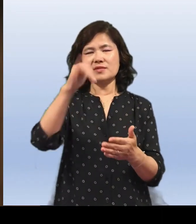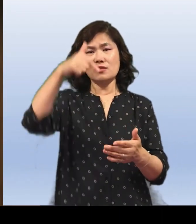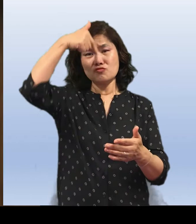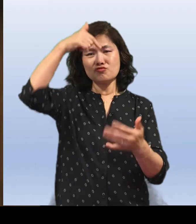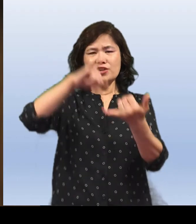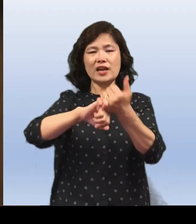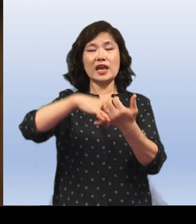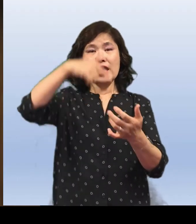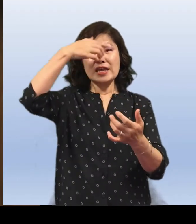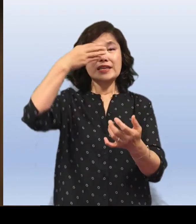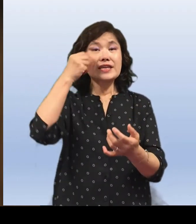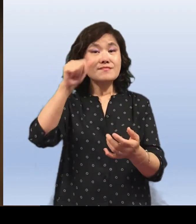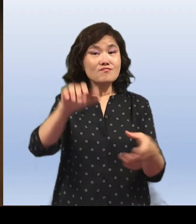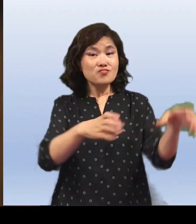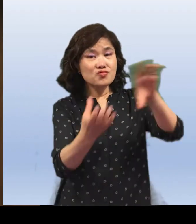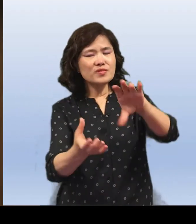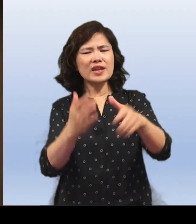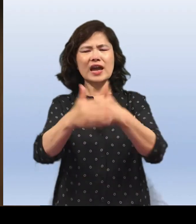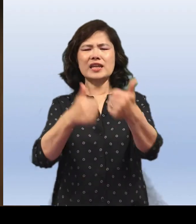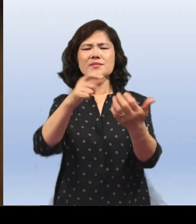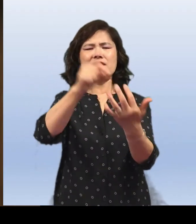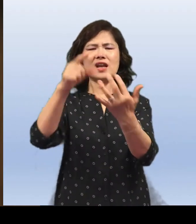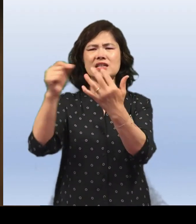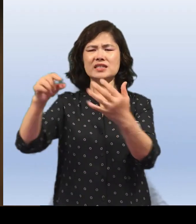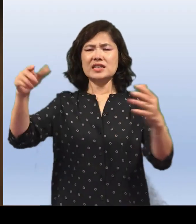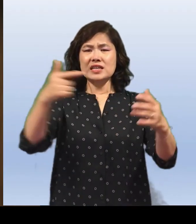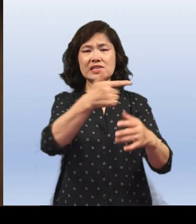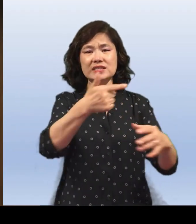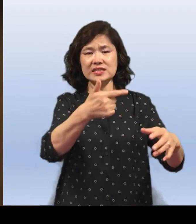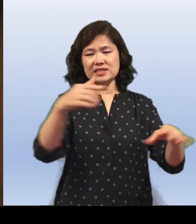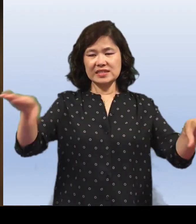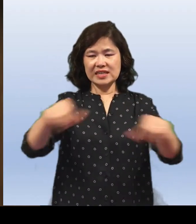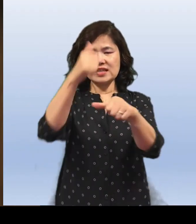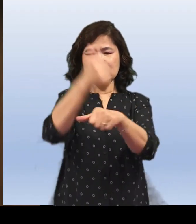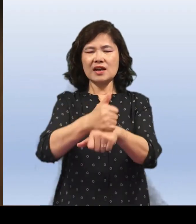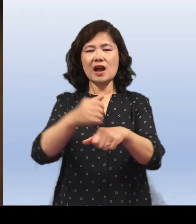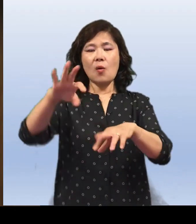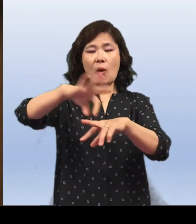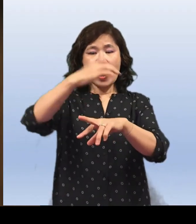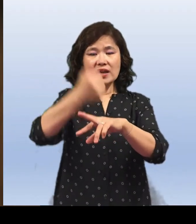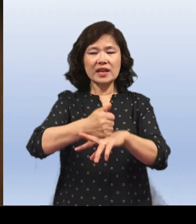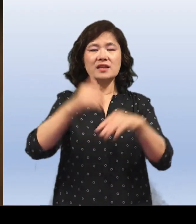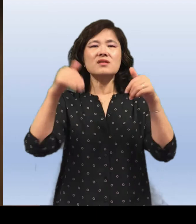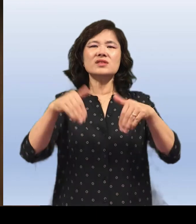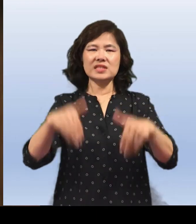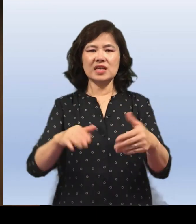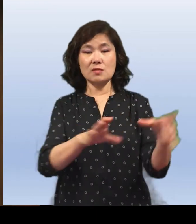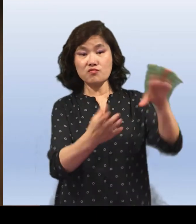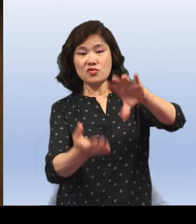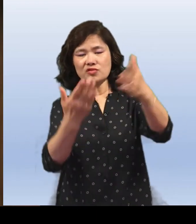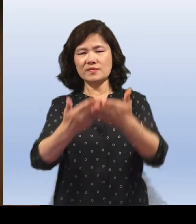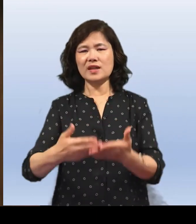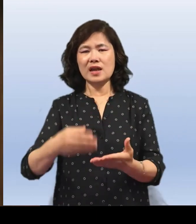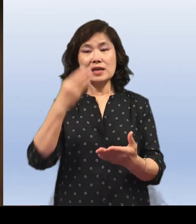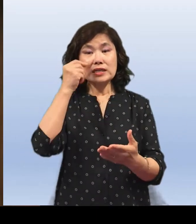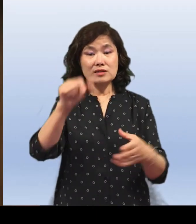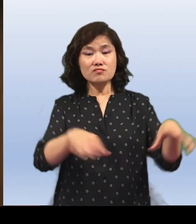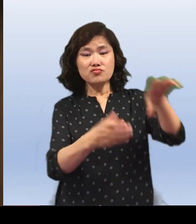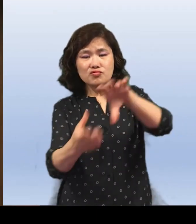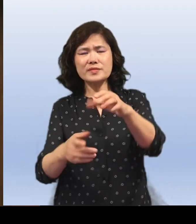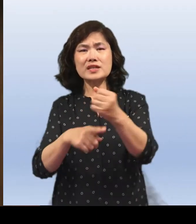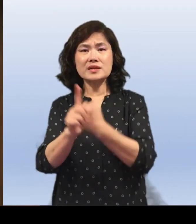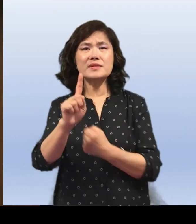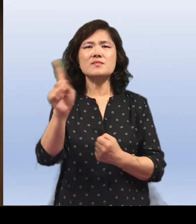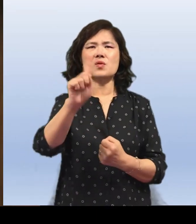기름 부음은 하나님이 택하신 제사장과 왕과 그리고 선지자에게 부어졌습니다. 그리고 이 기름 부음이